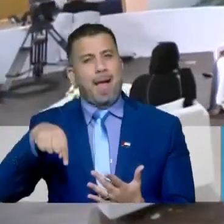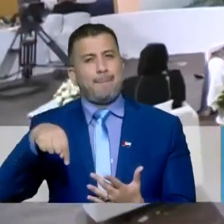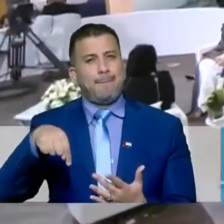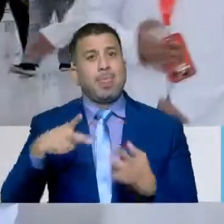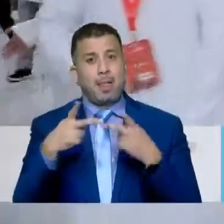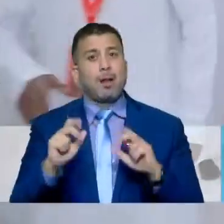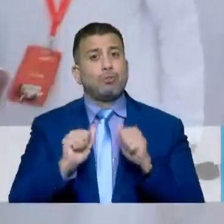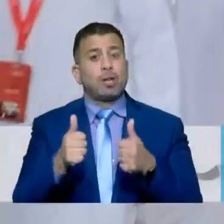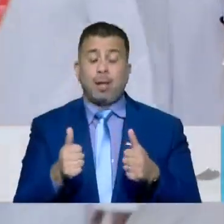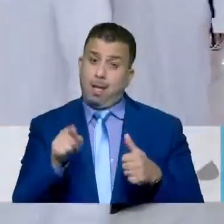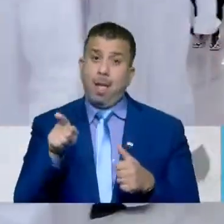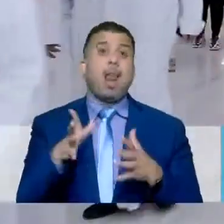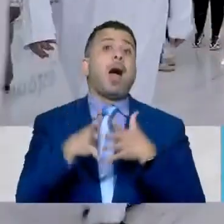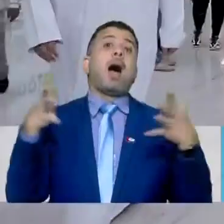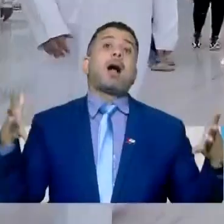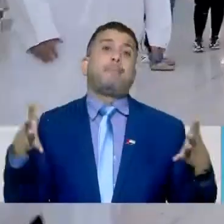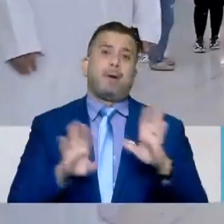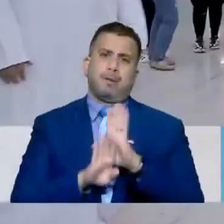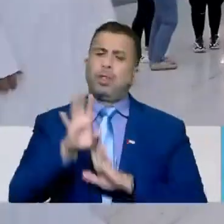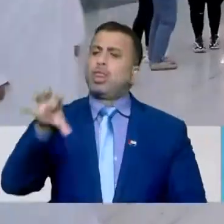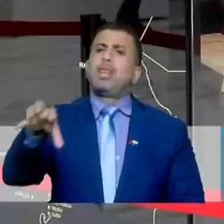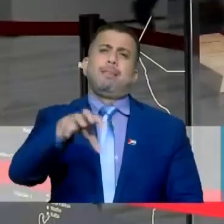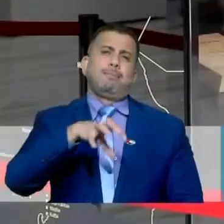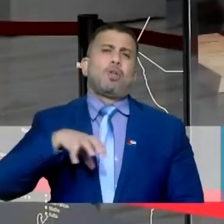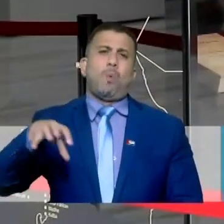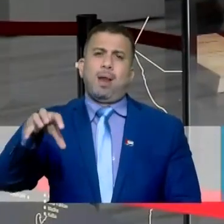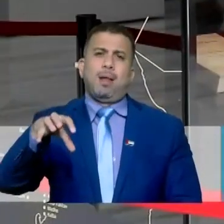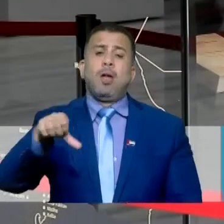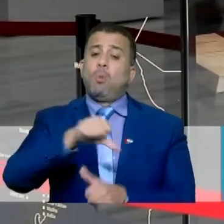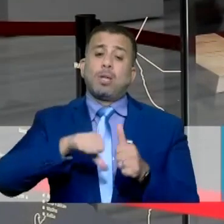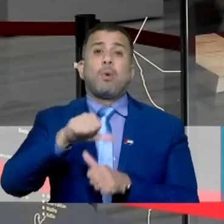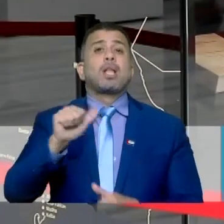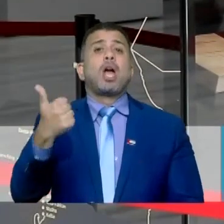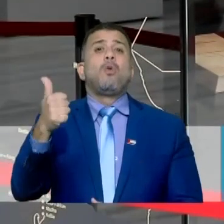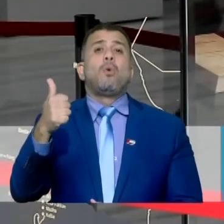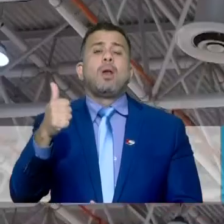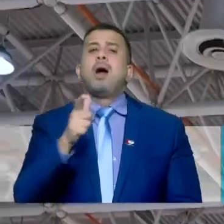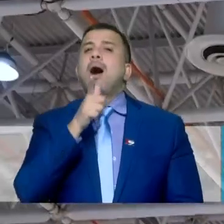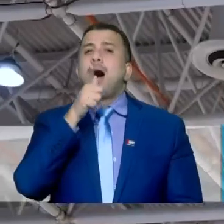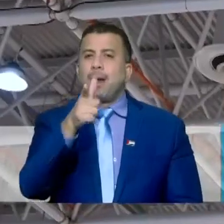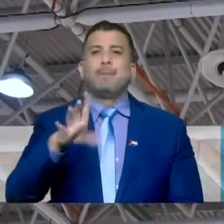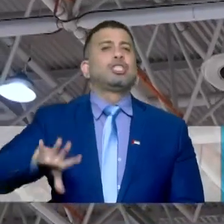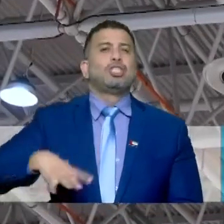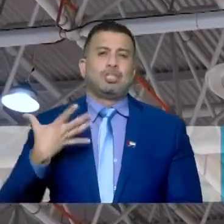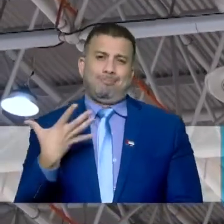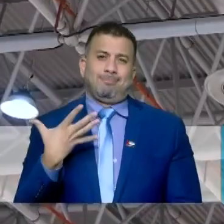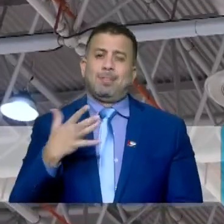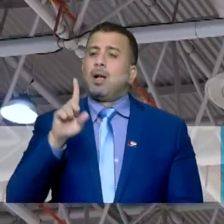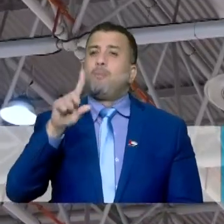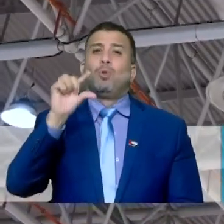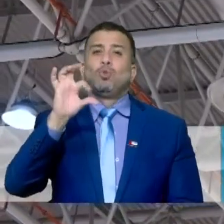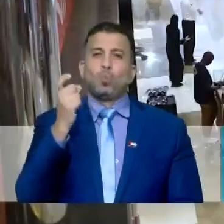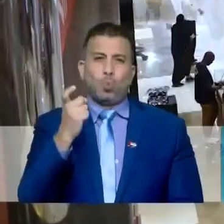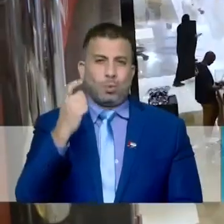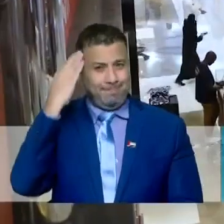بعد انطلاقه بمشاركه هي الاكبر على صعيد عدد الدول منذ دورته الاولى واعربت